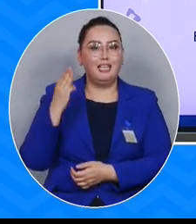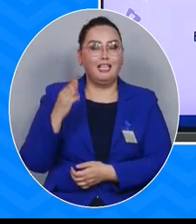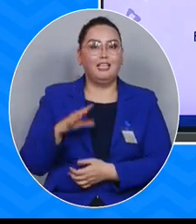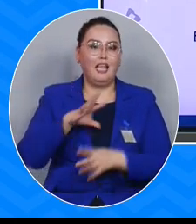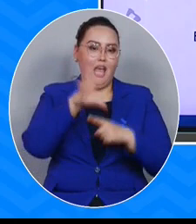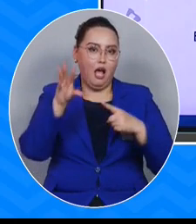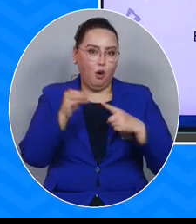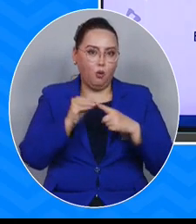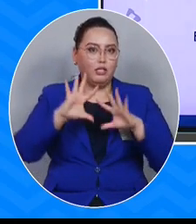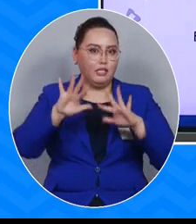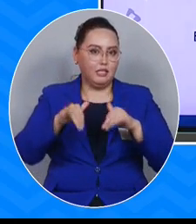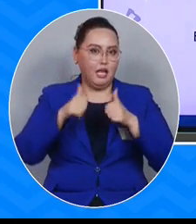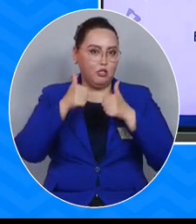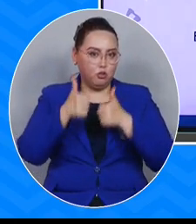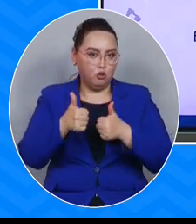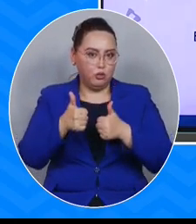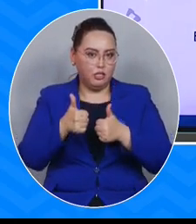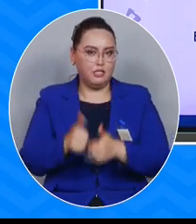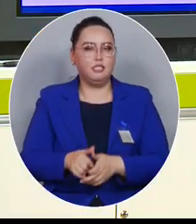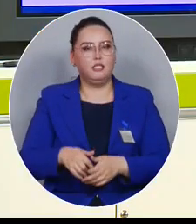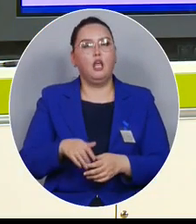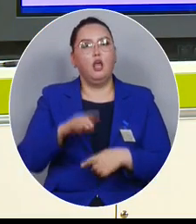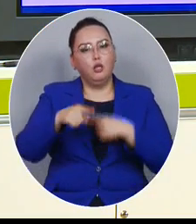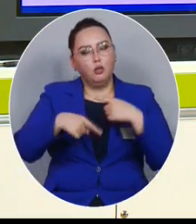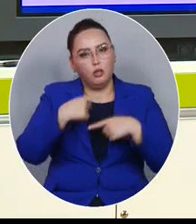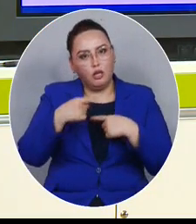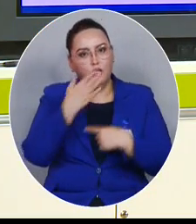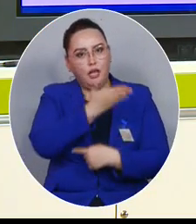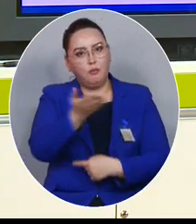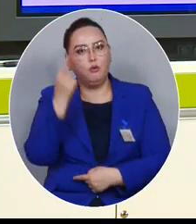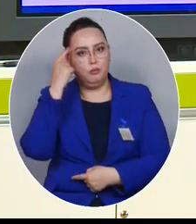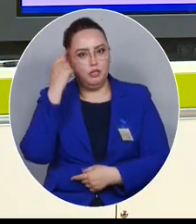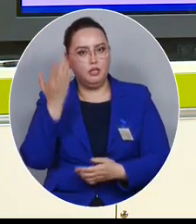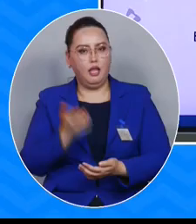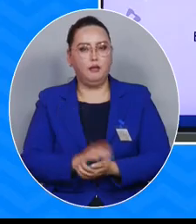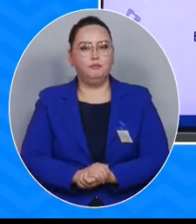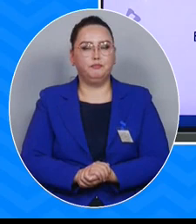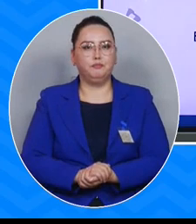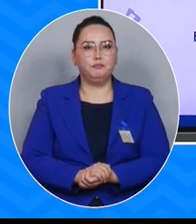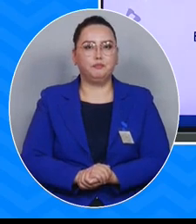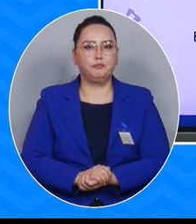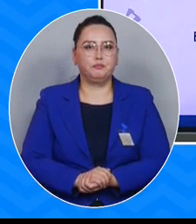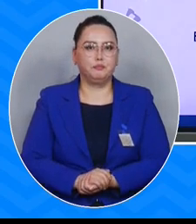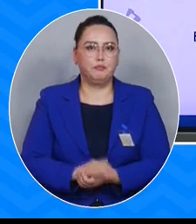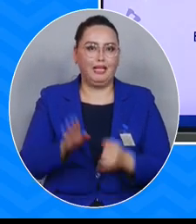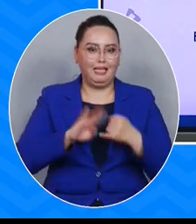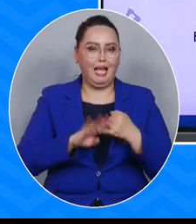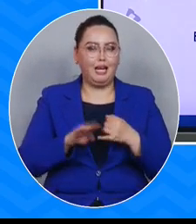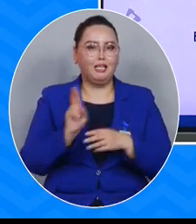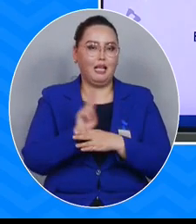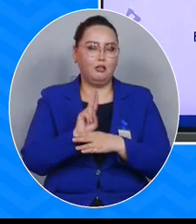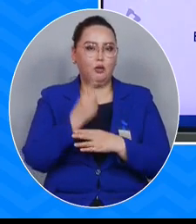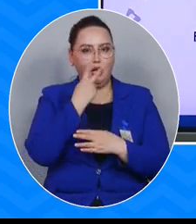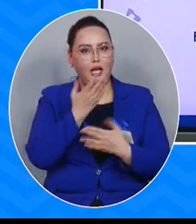цэнгөлгэрэээ 1 агуулулт толгон явлэжагээг бээгта нормийд 3 майн гарвінаамасы 3, долгырхээхисхэид32 доригүрэр